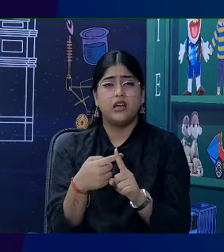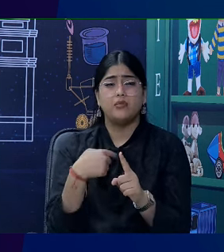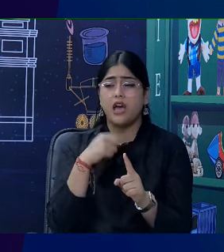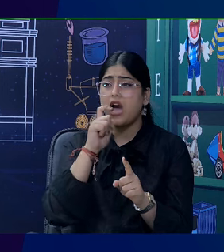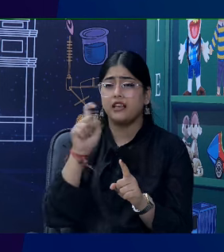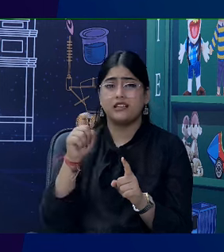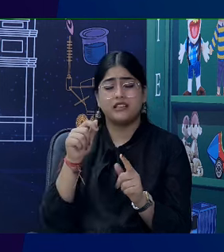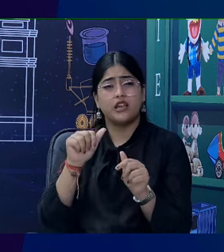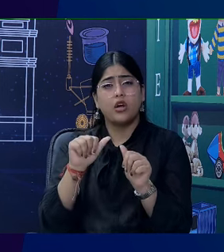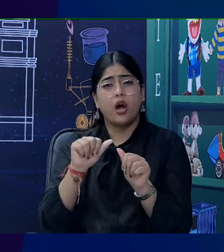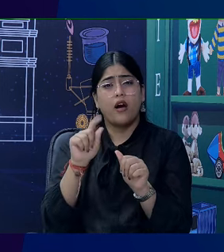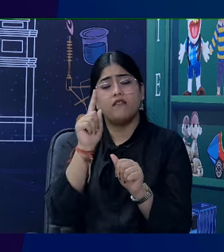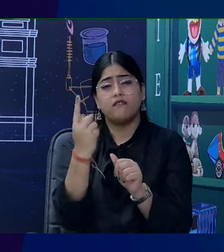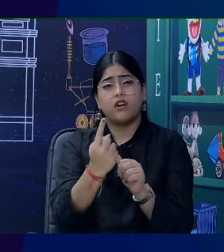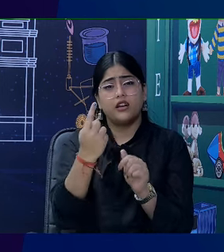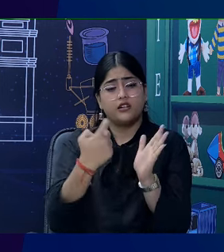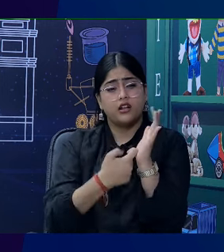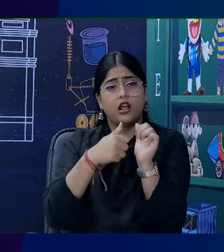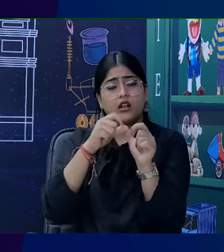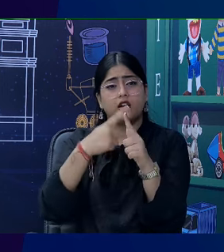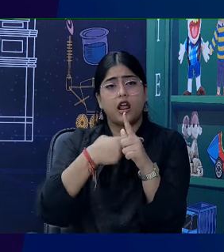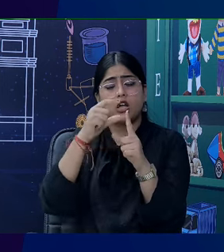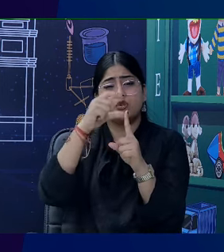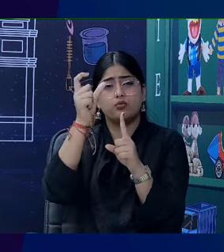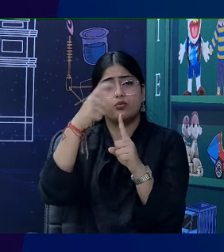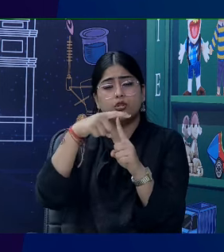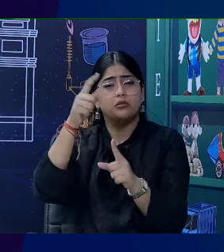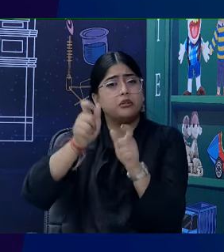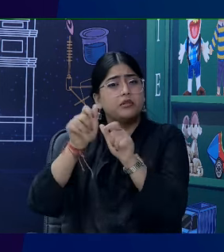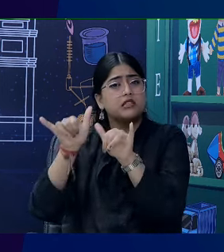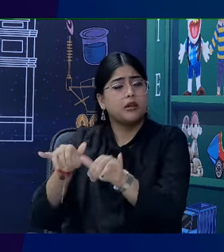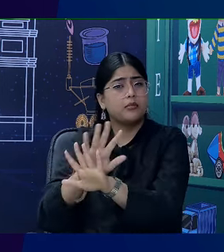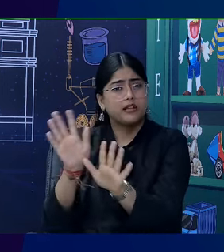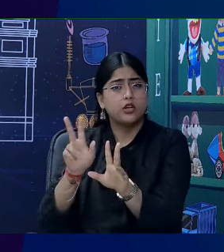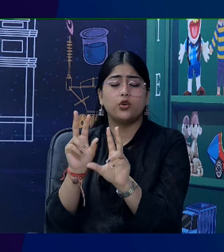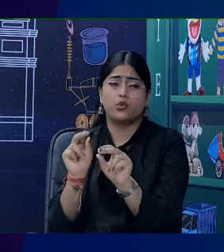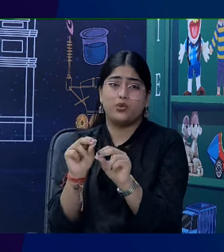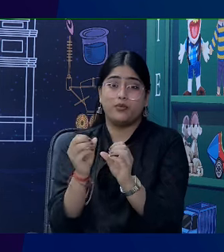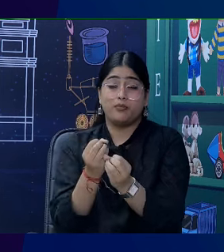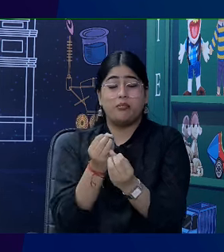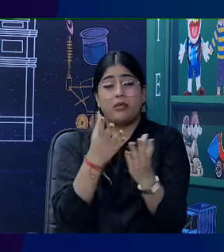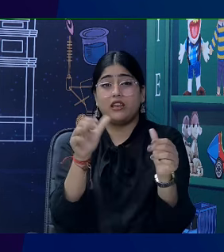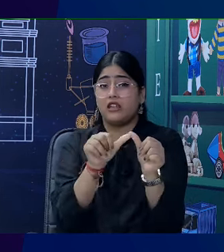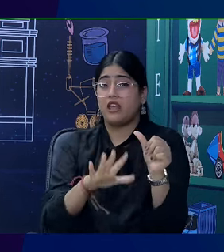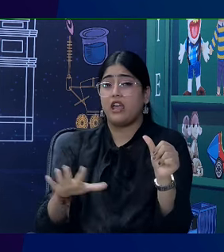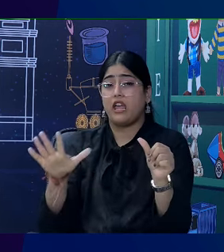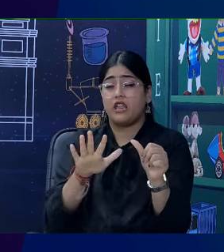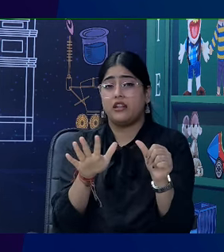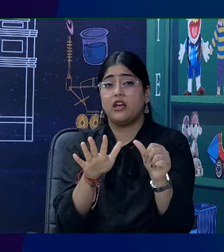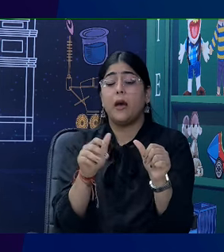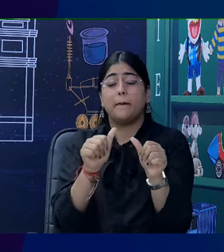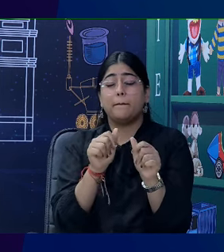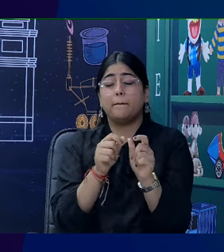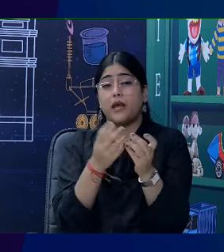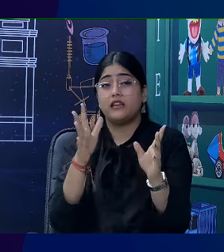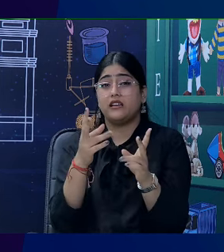केवल एक के आधार पर उसे निर्धारित करना उस टाइम पर उन्होने कह दिया बट राजपूत तो और भी क्षेत्रों में रहते हैं तो ये आंशिक रूप से